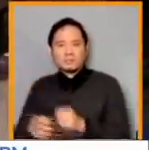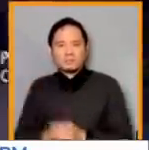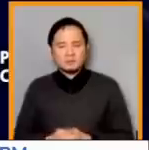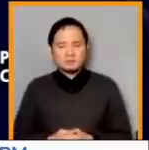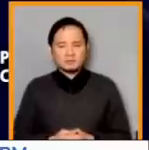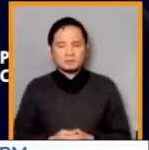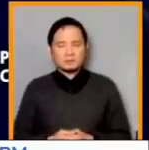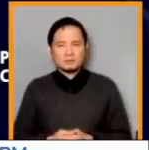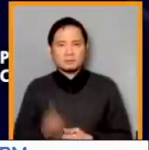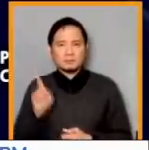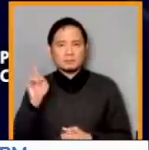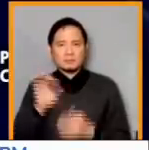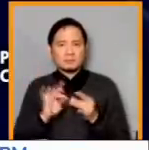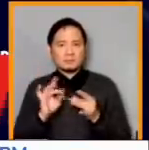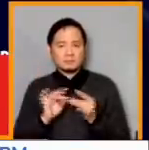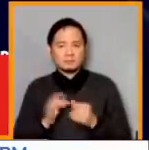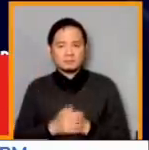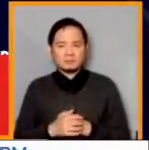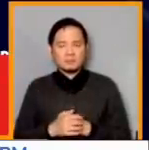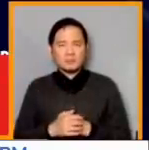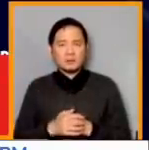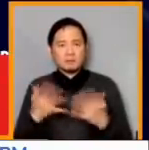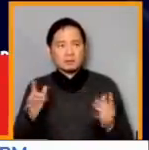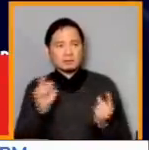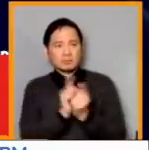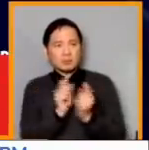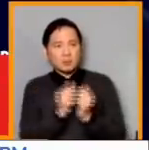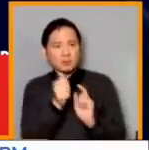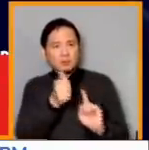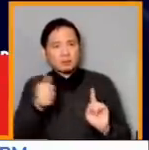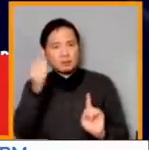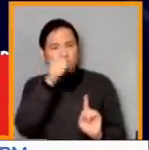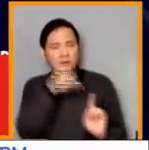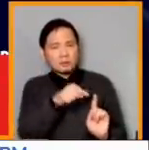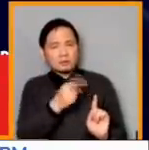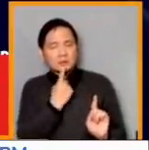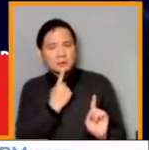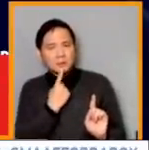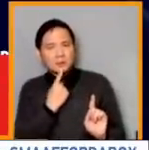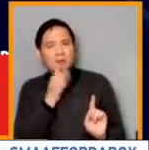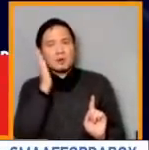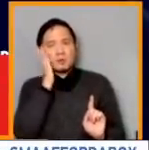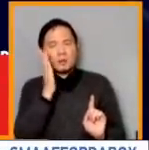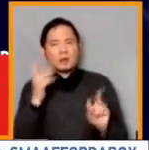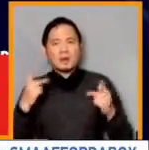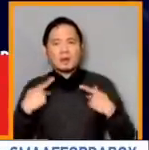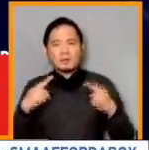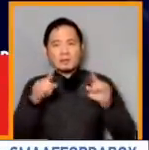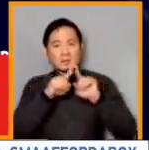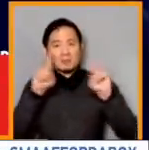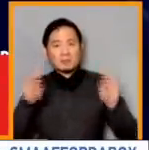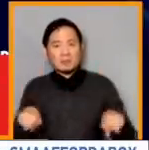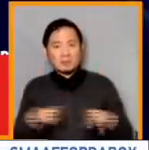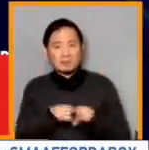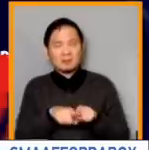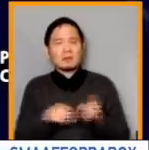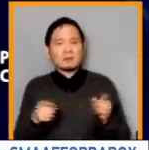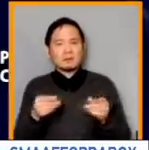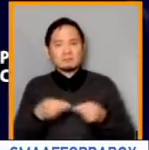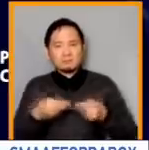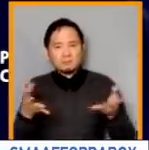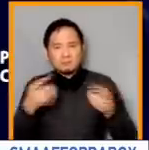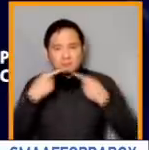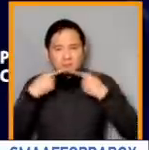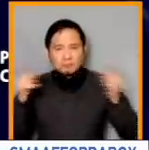Chief Minister at ang sinabi nga po niya ay magpapalabas sila ng tinatawag na role ita. So during Friday,